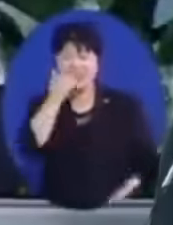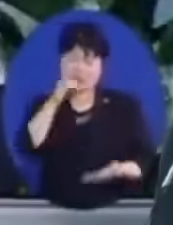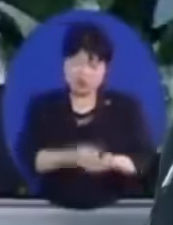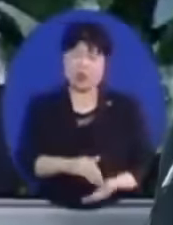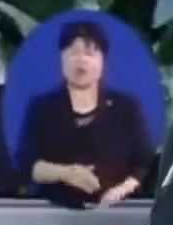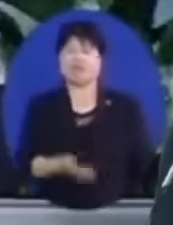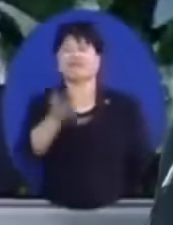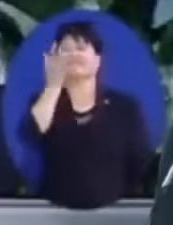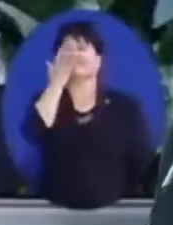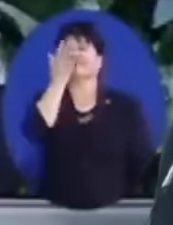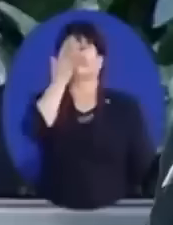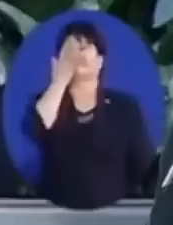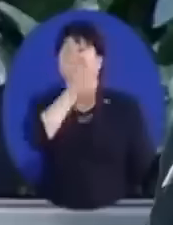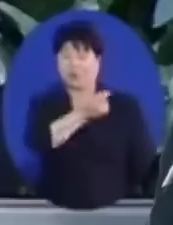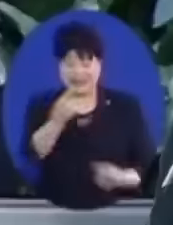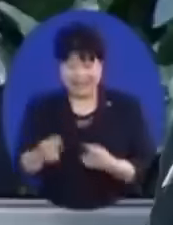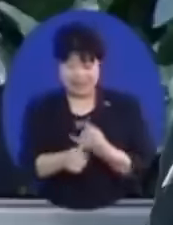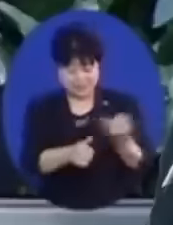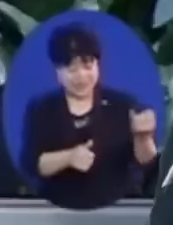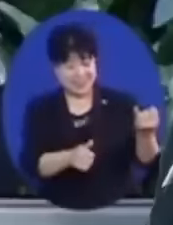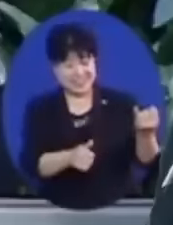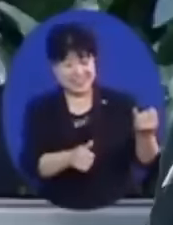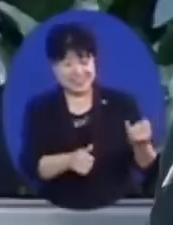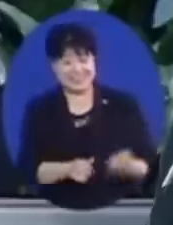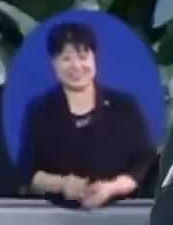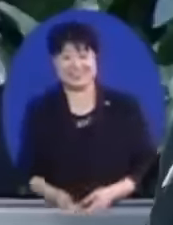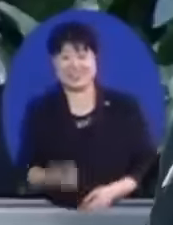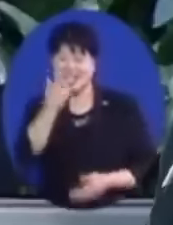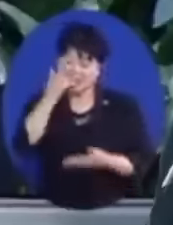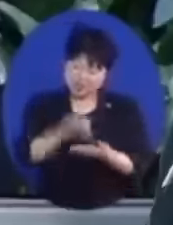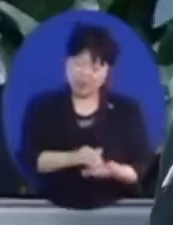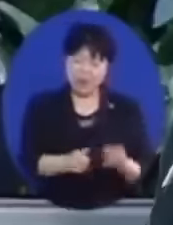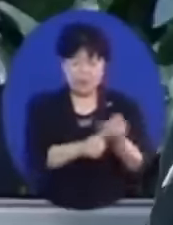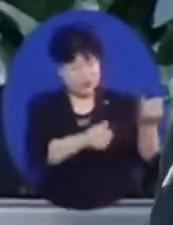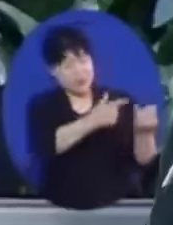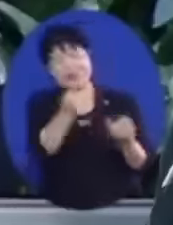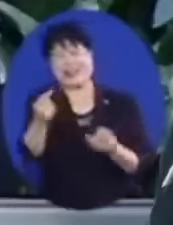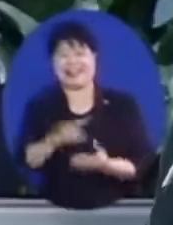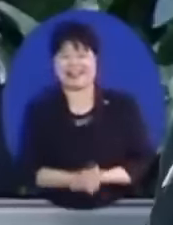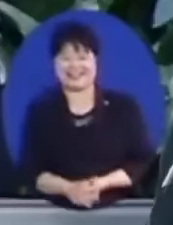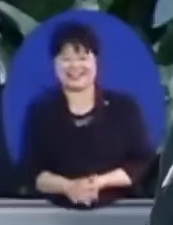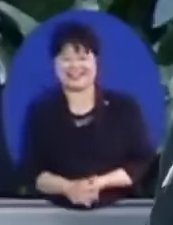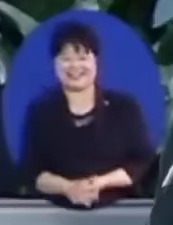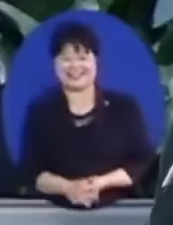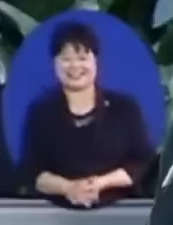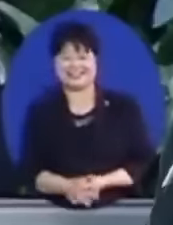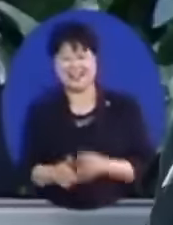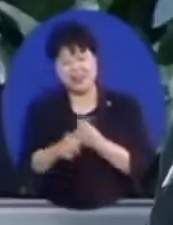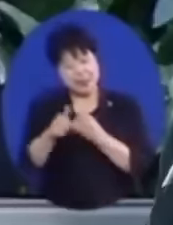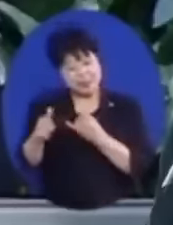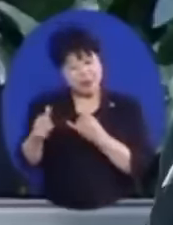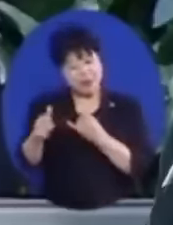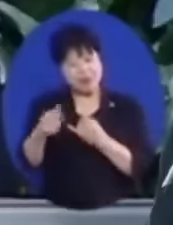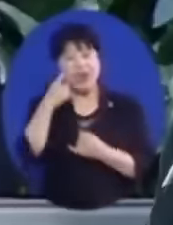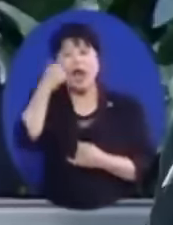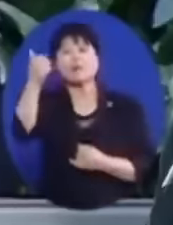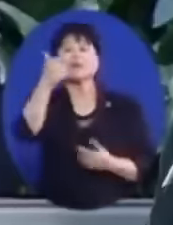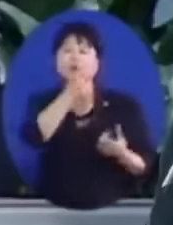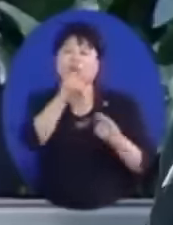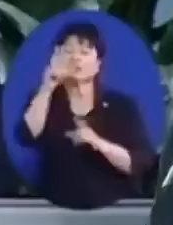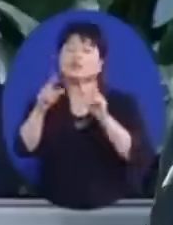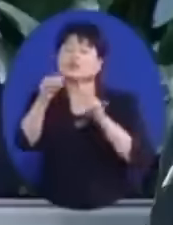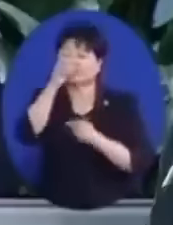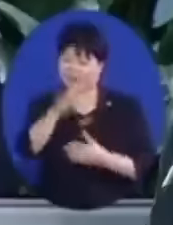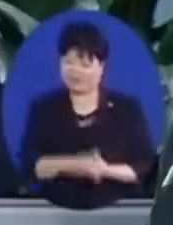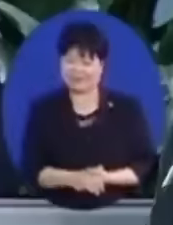보다, 아무 반응이 없어요. 목석 같은 그런 부인도 있는 것입니다. 그런가 하면 남편도 아버지 같은 남편이